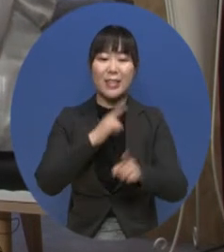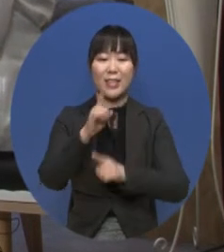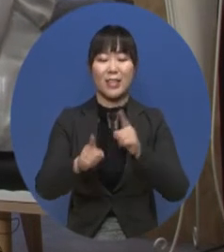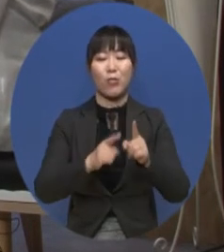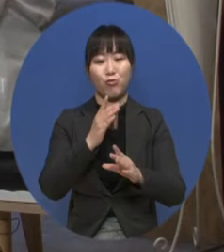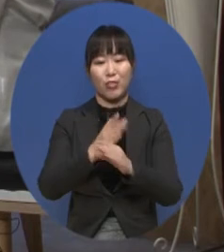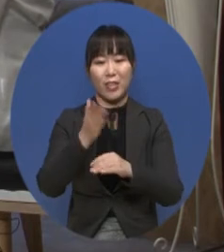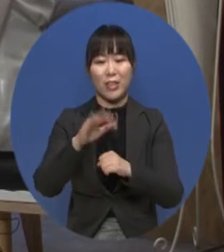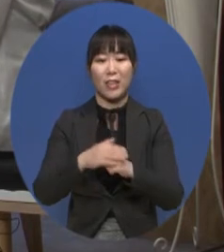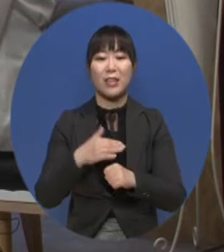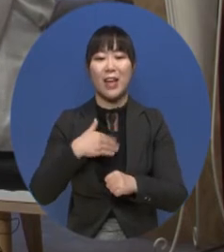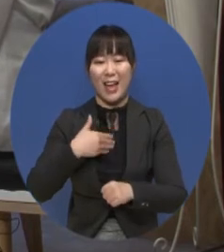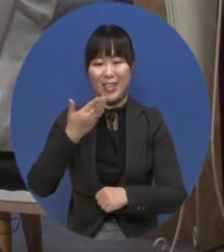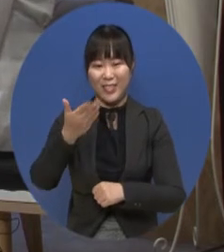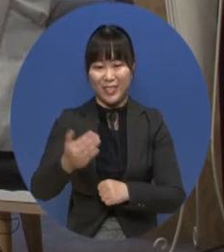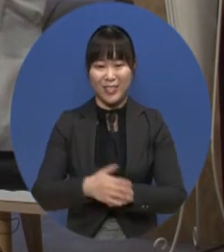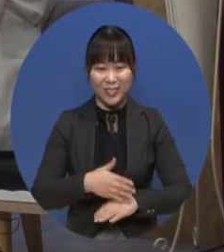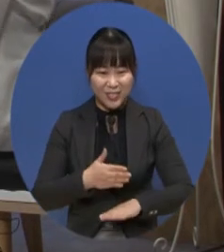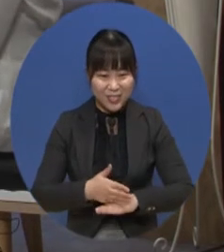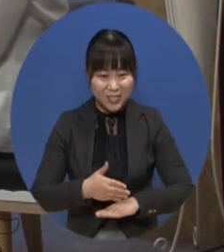받긴 하는데 네. 제가 알림을 드릴게요.